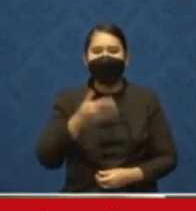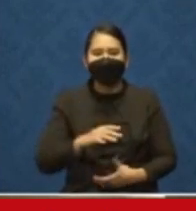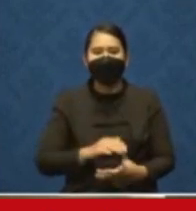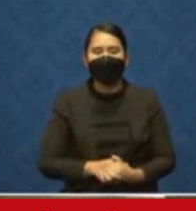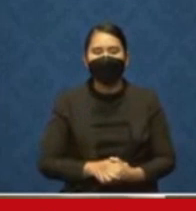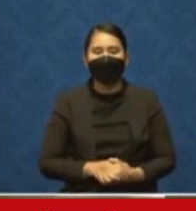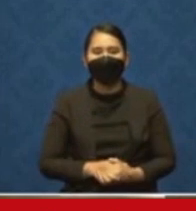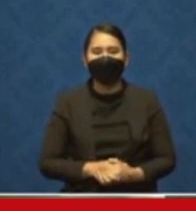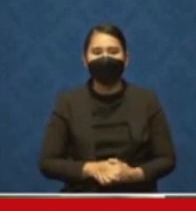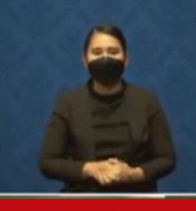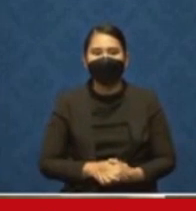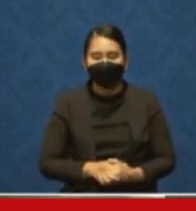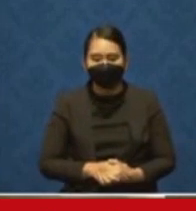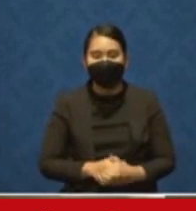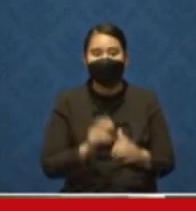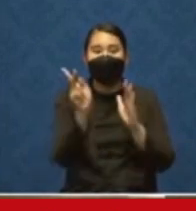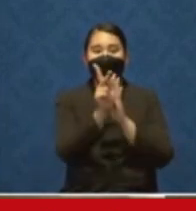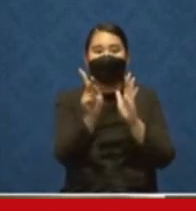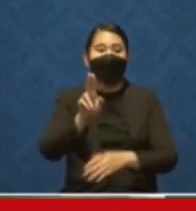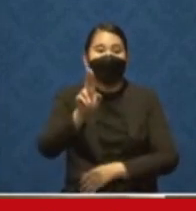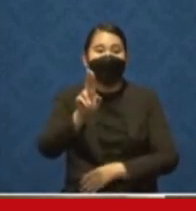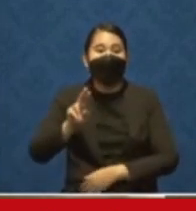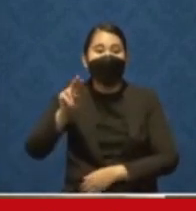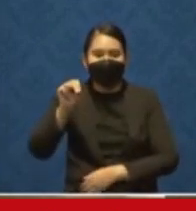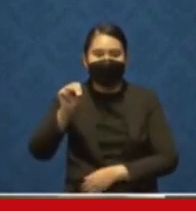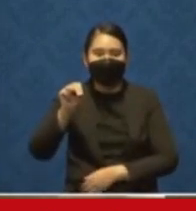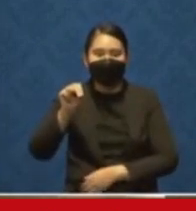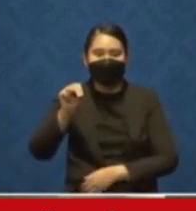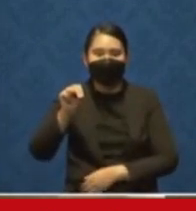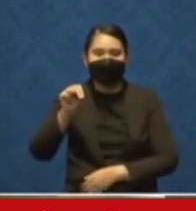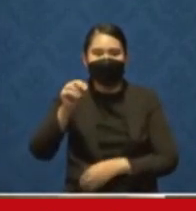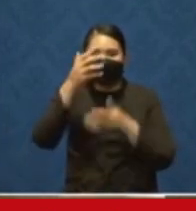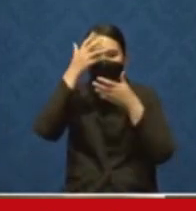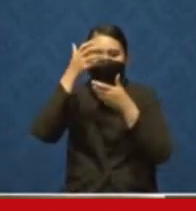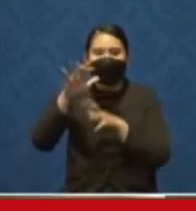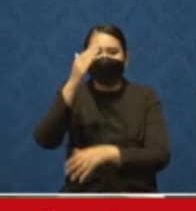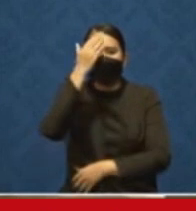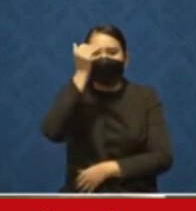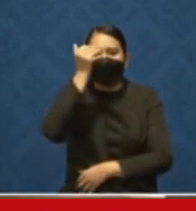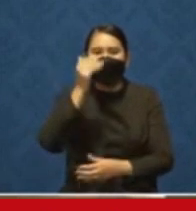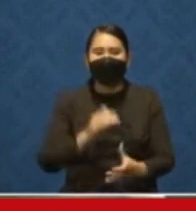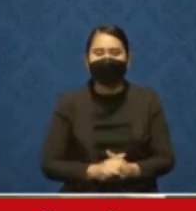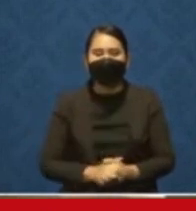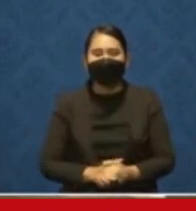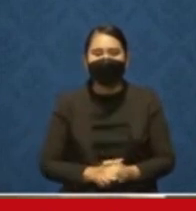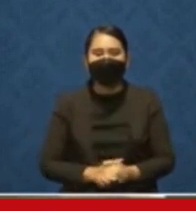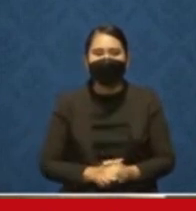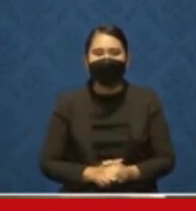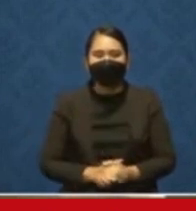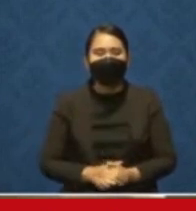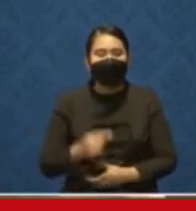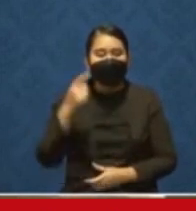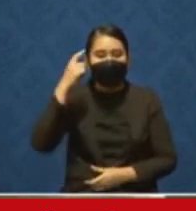ผมจะบอกเรื่องแรกที่สุดก็อย่างว่านั่นเคยพูดก็พูดแล้วนี่เรื่องละเมิด